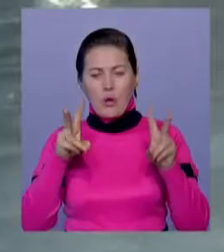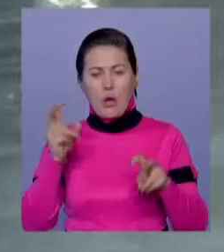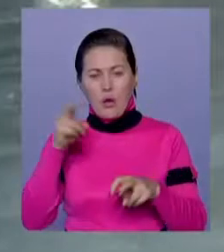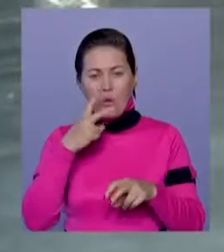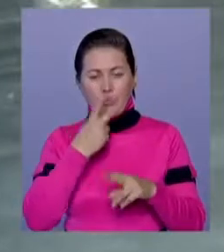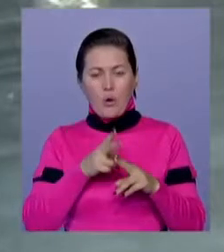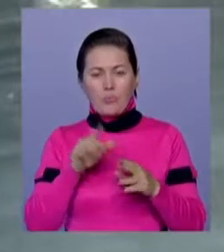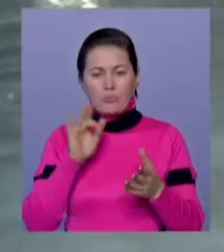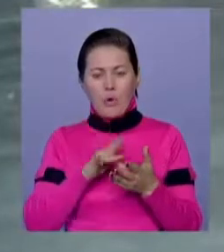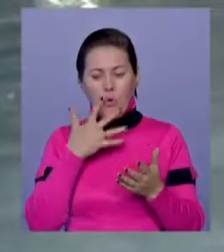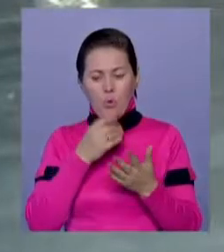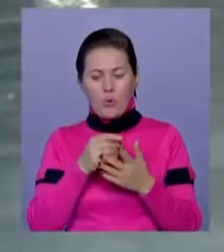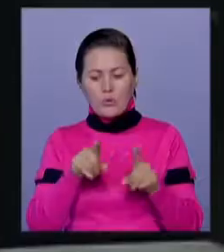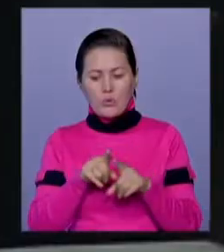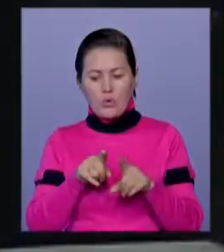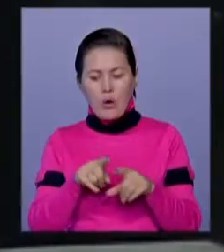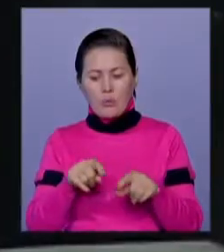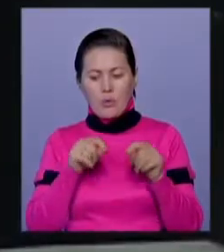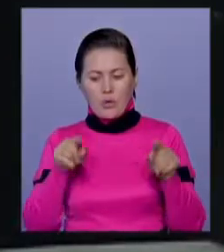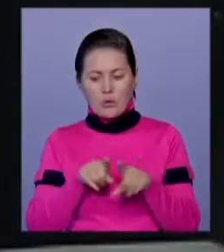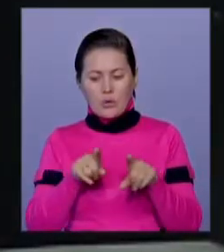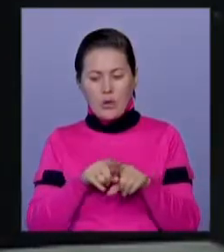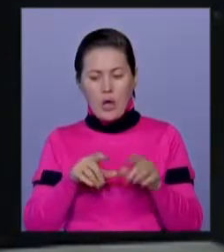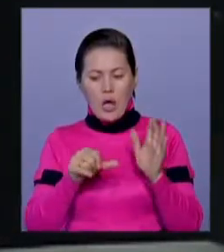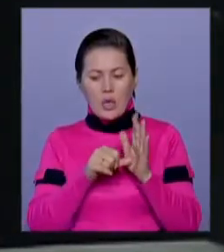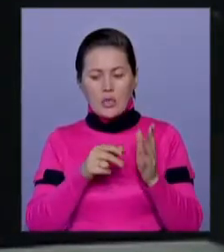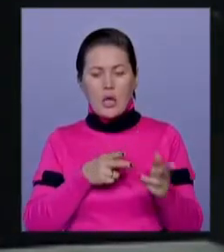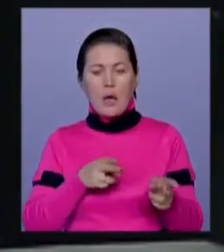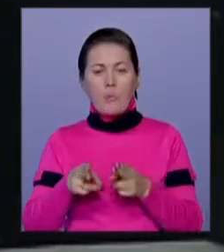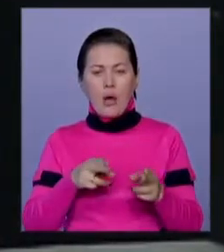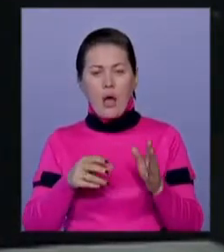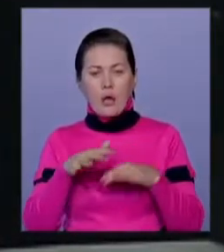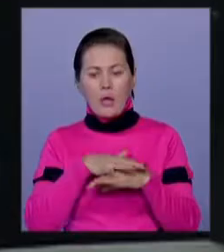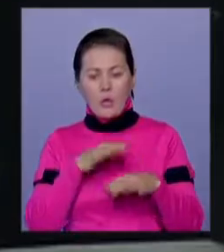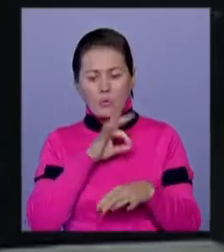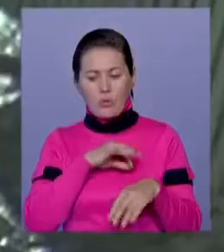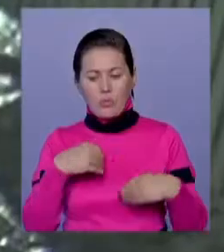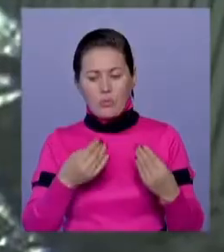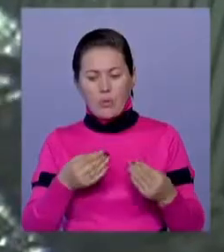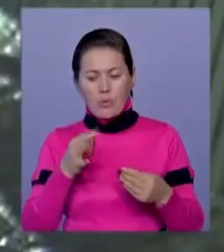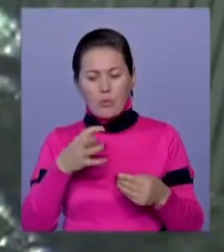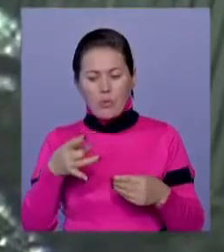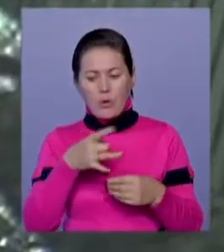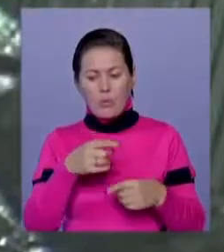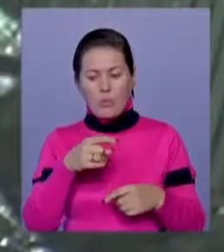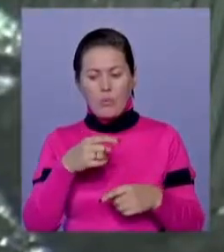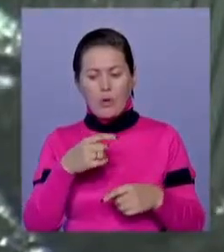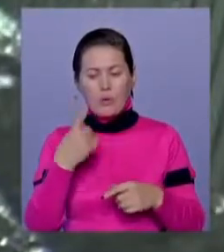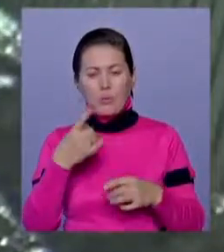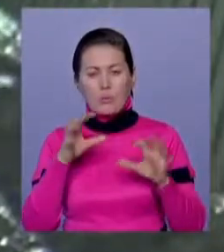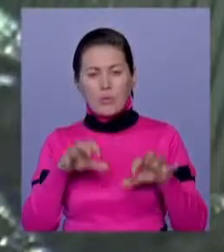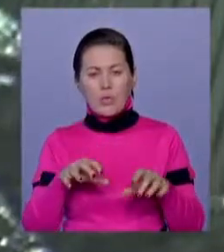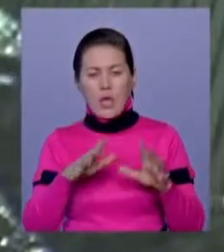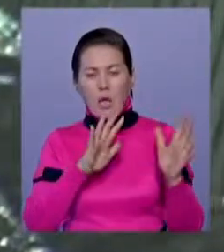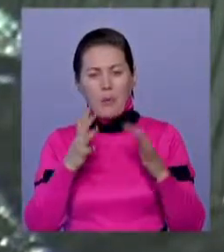кетті. Биыл қалада әуесқойлар үшін ашық аспан астында жалпы 6 сырғанақ халыққа қолданысқа беріледі. Біреу Бостандық ауданында, енді Тұңғыш президент